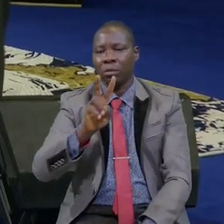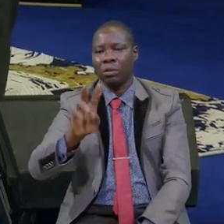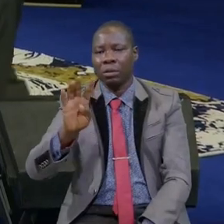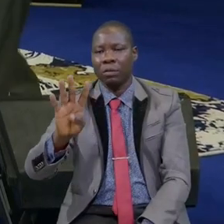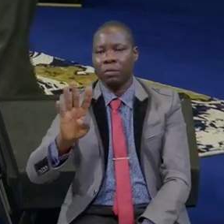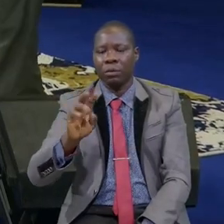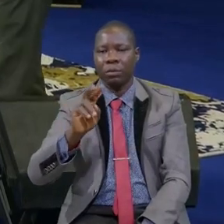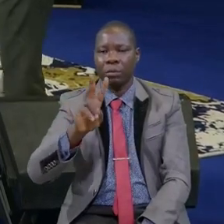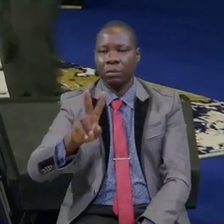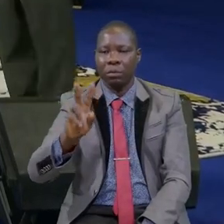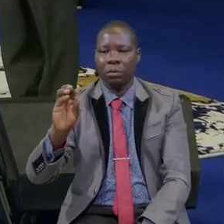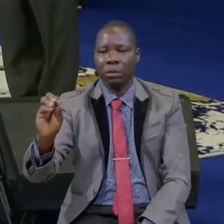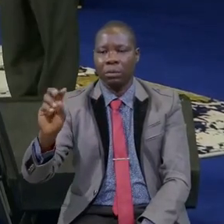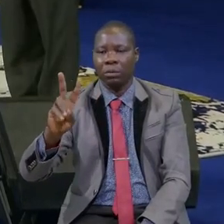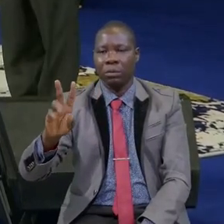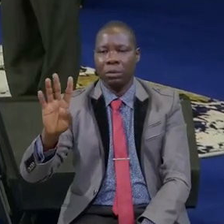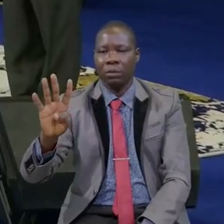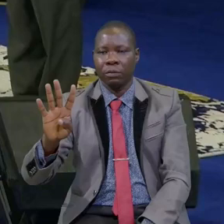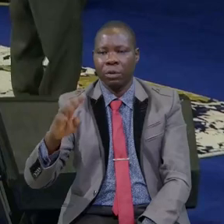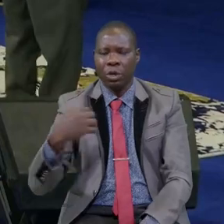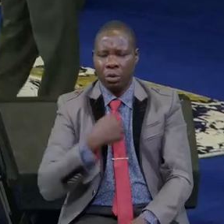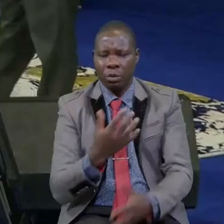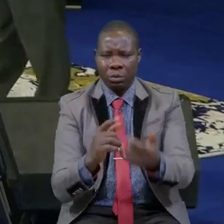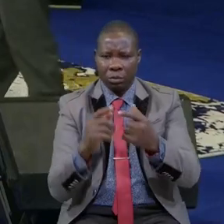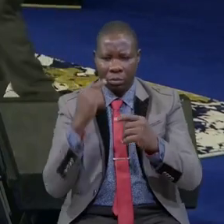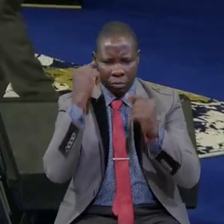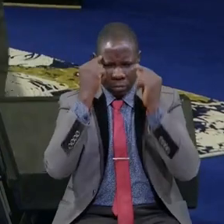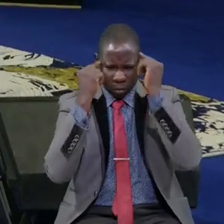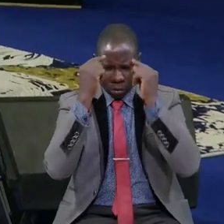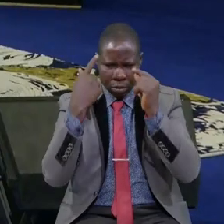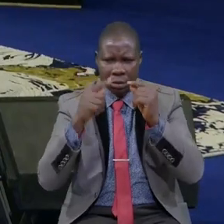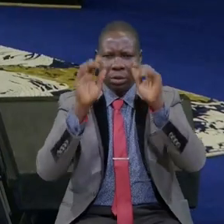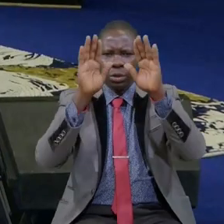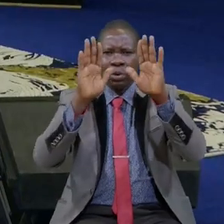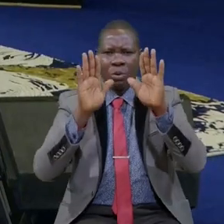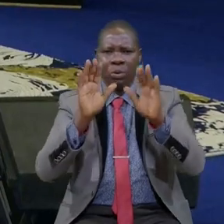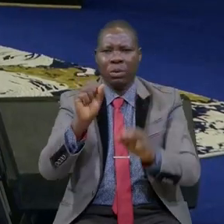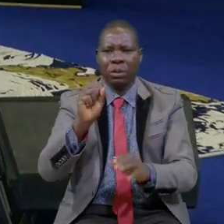2024, nous considérons les merveilles